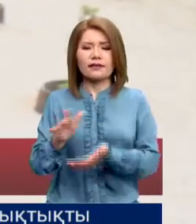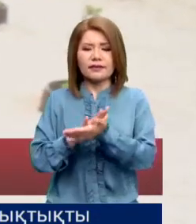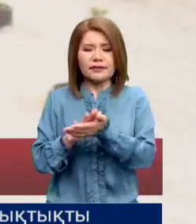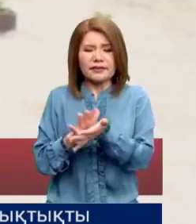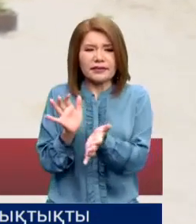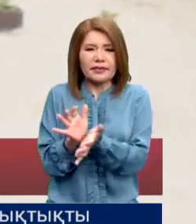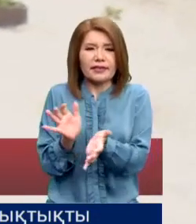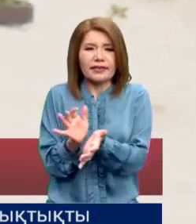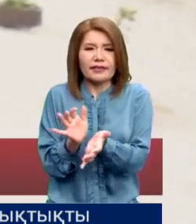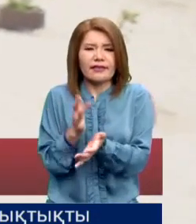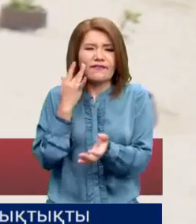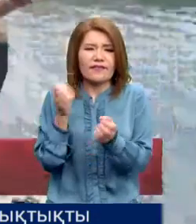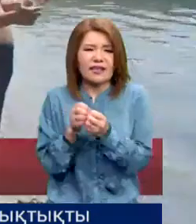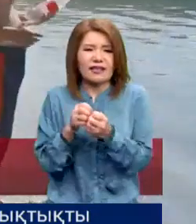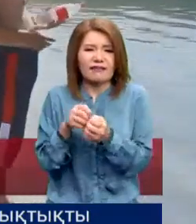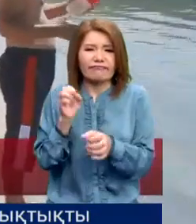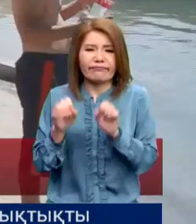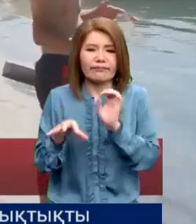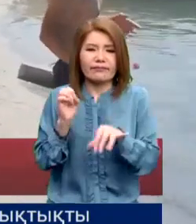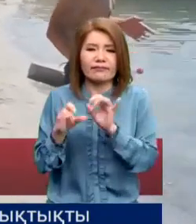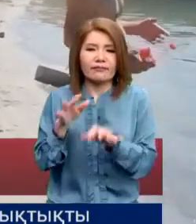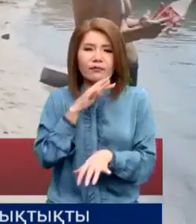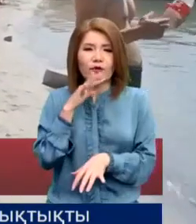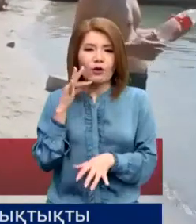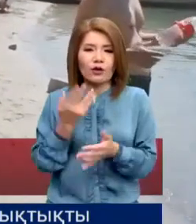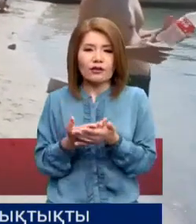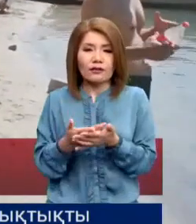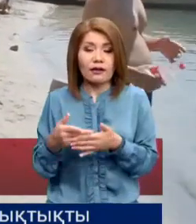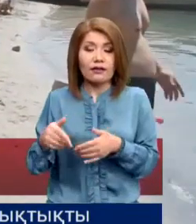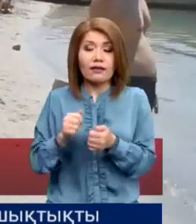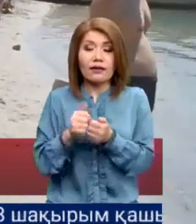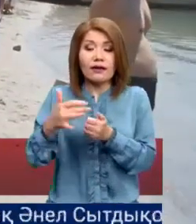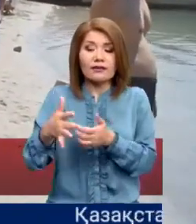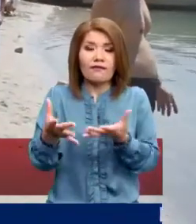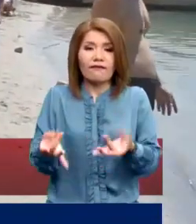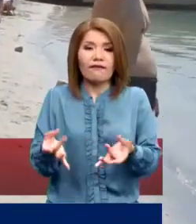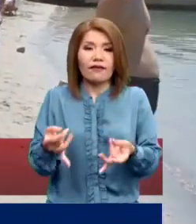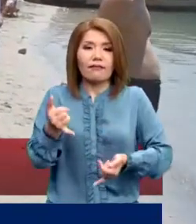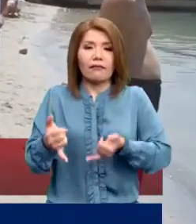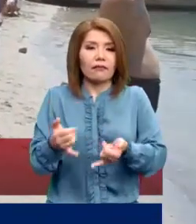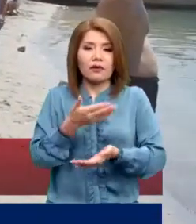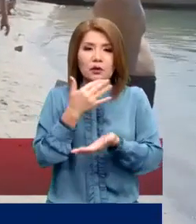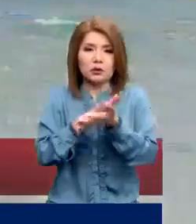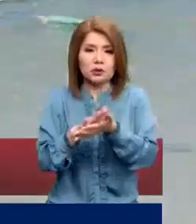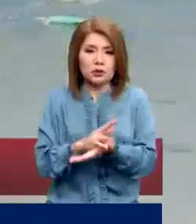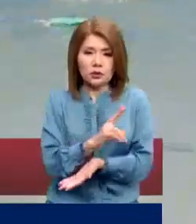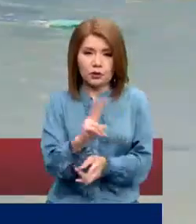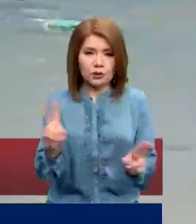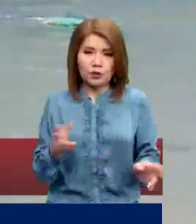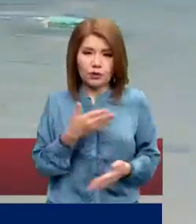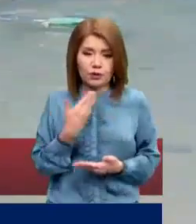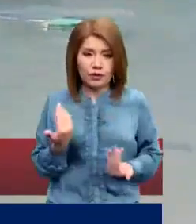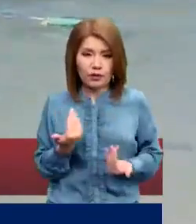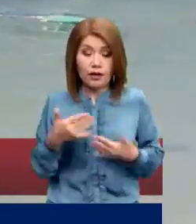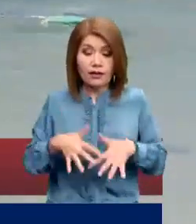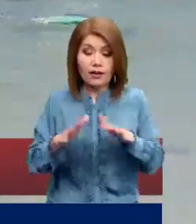қой. Шаш жатады мұсы олар. Көрдің ба, мынадан ары қарата шығып жүрсең, бүткіл лай болып жатыр. Ешқай тазаланып жатқан дым жоқ оны. Иә,